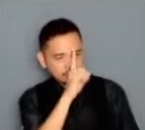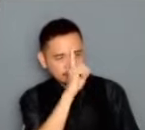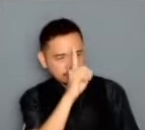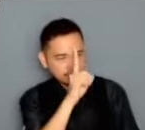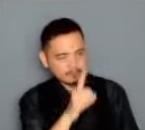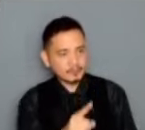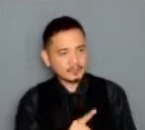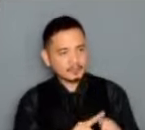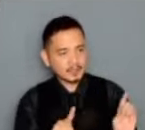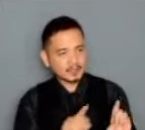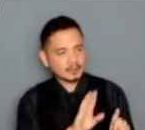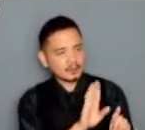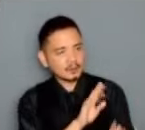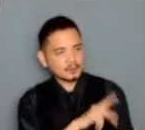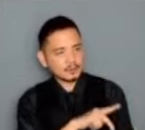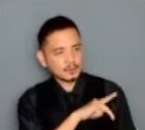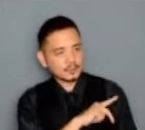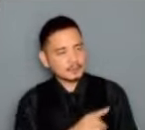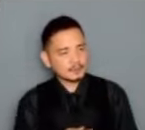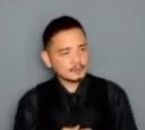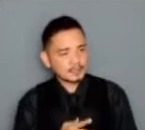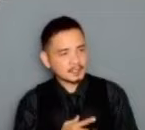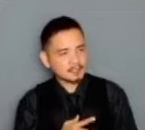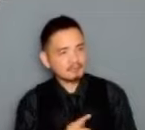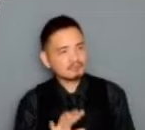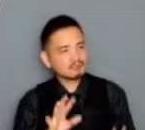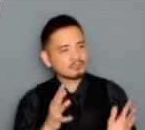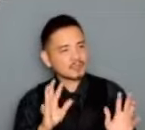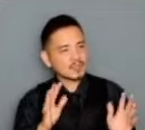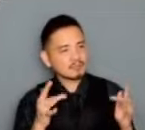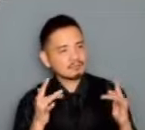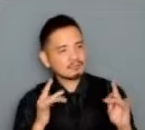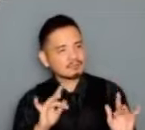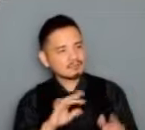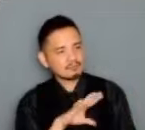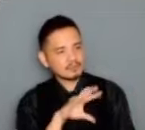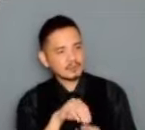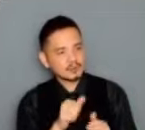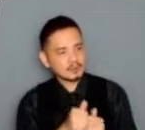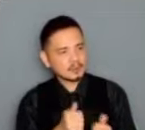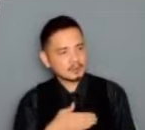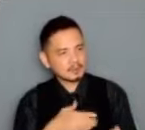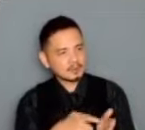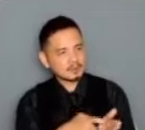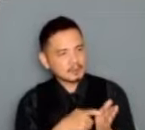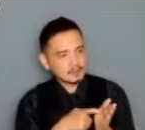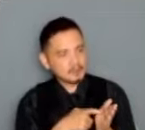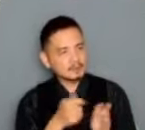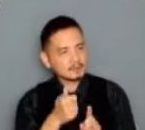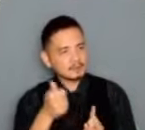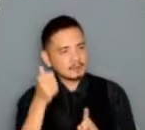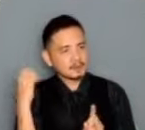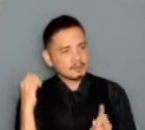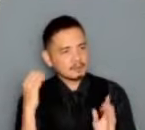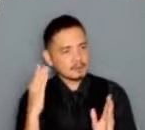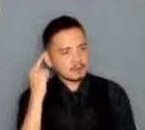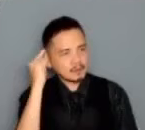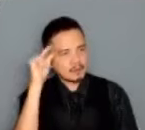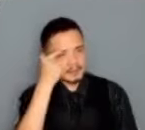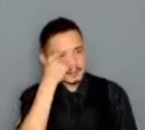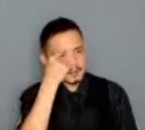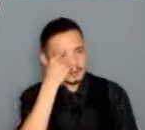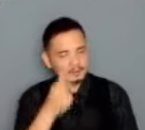kanyang personal na damdamin ay walang kinalaman sa aking mandato bilang isang opisyal ng pamahalaan. Magiging